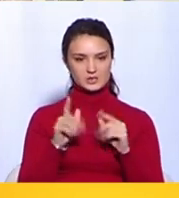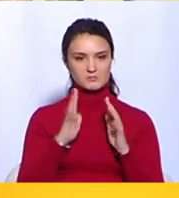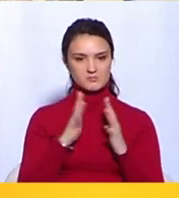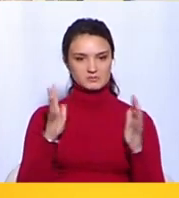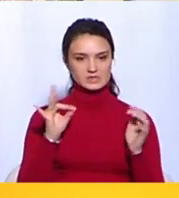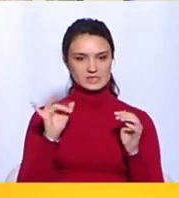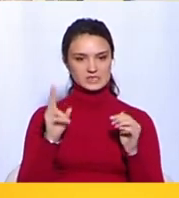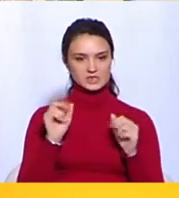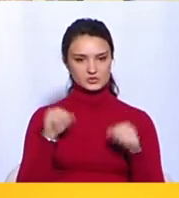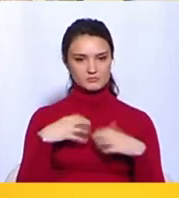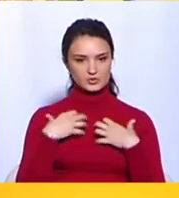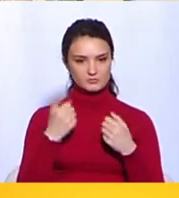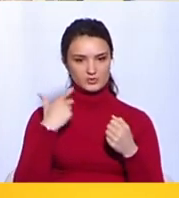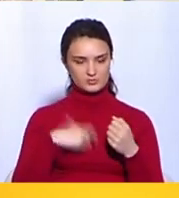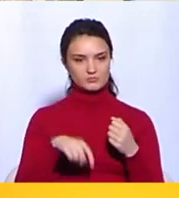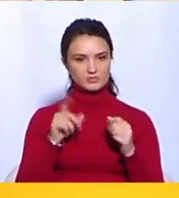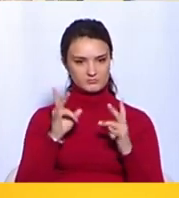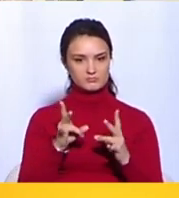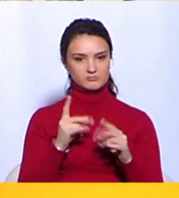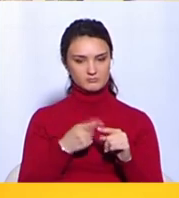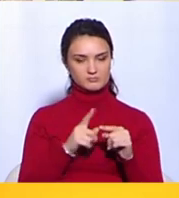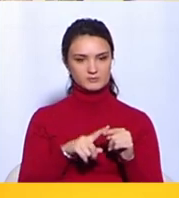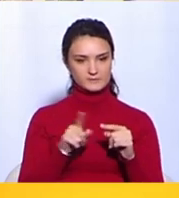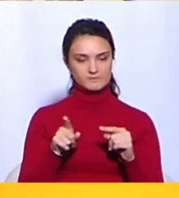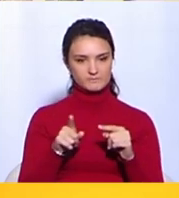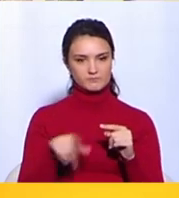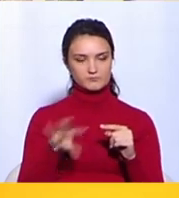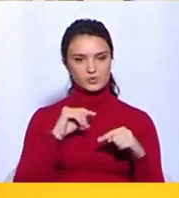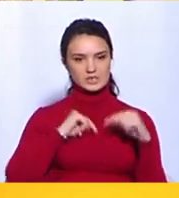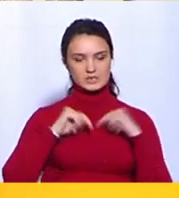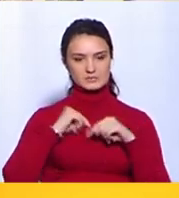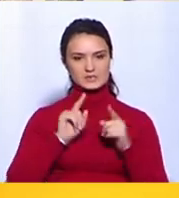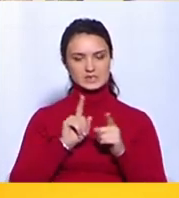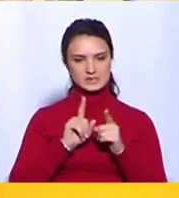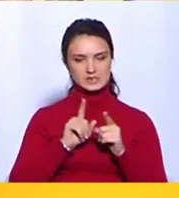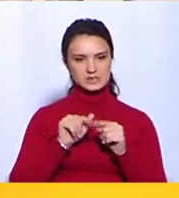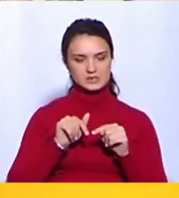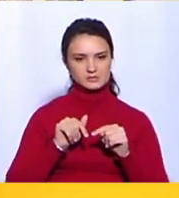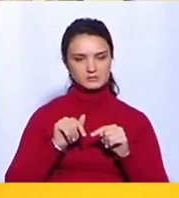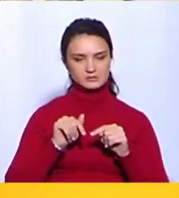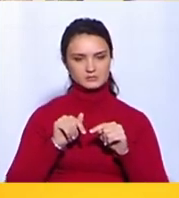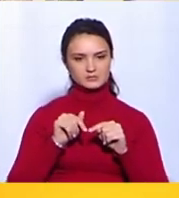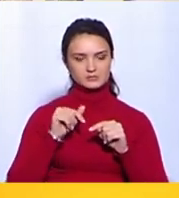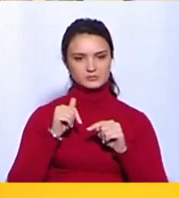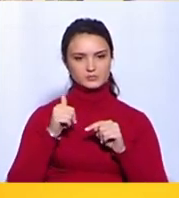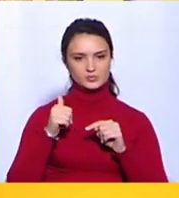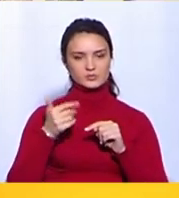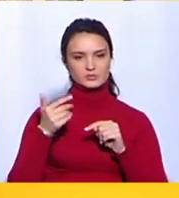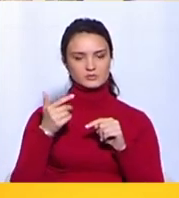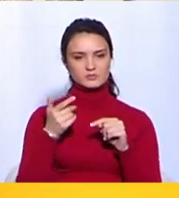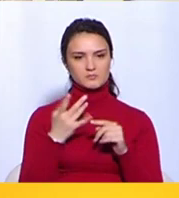მაღალი რისკები შეუქმნეს საკუთარ ჯანმრთელობას და თქვენ წარმოიდგინეთ მიაღწიეს ორგანიზმის ისეთ ავე გამოფიტვას, როგორცაც